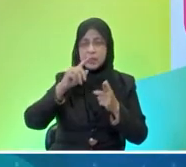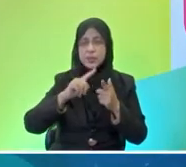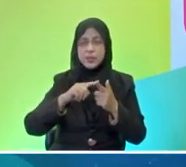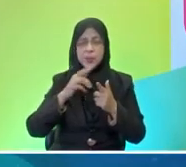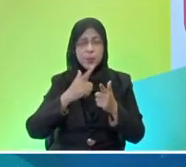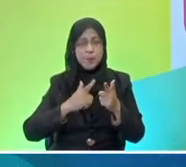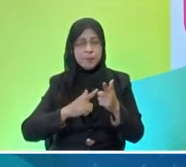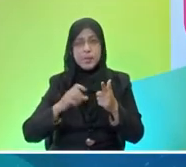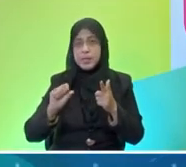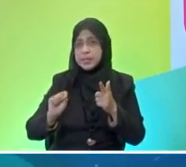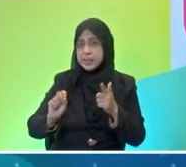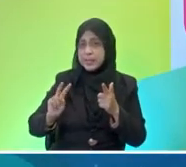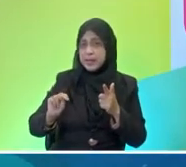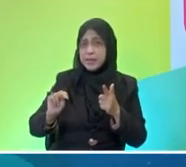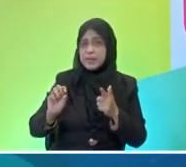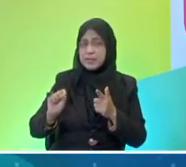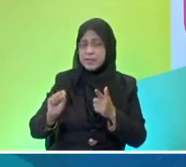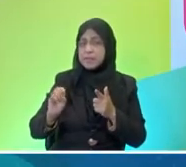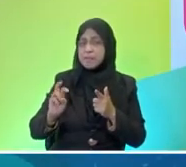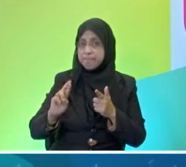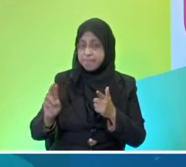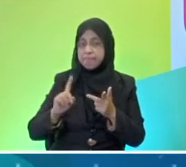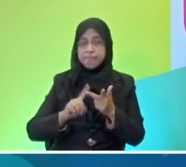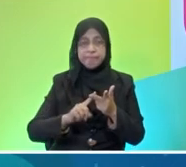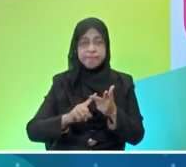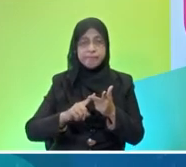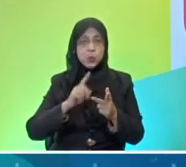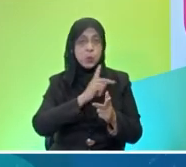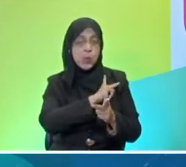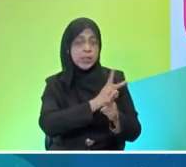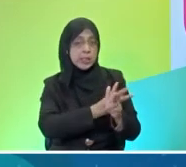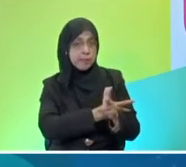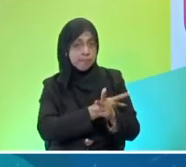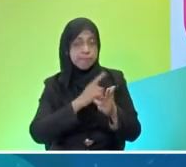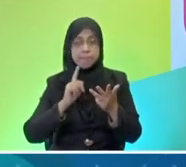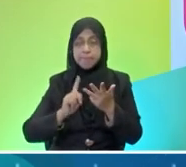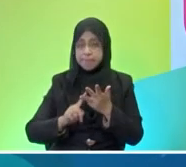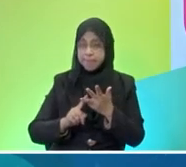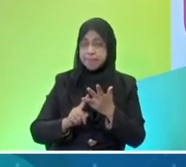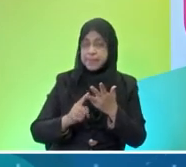juga melukis Senso oke nah dan Hanif melukis kuase eee